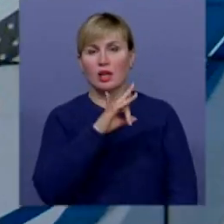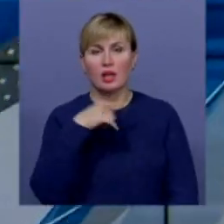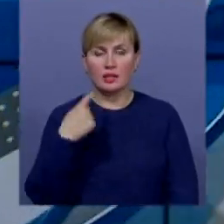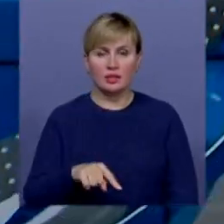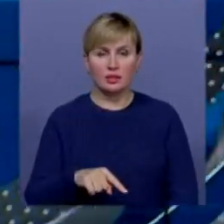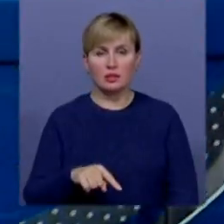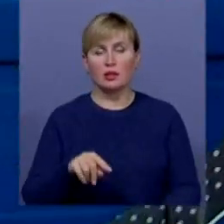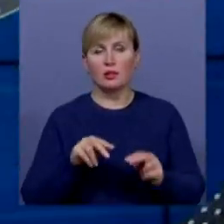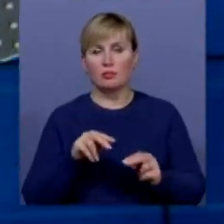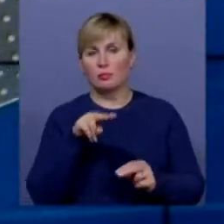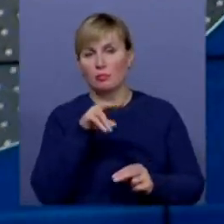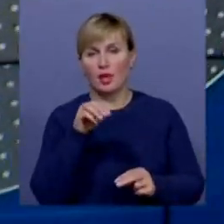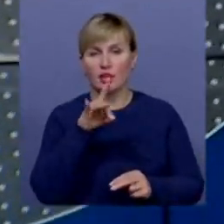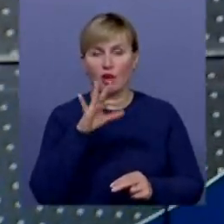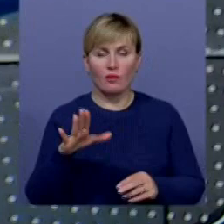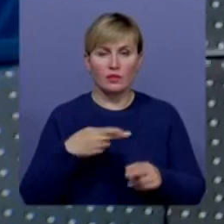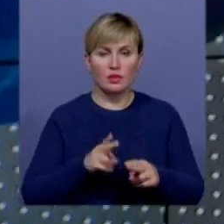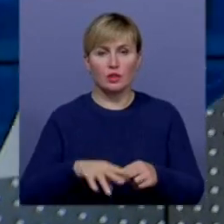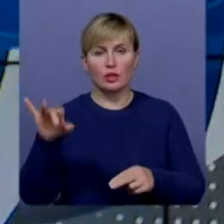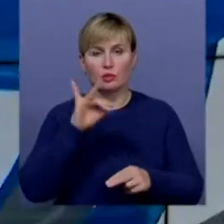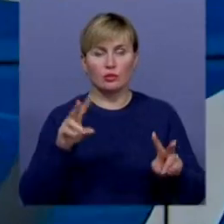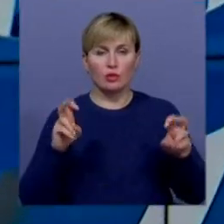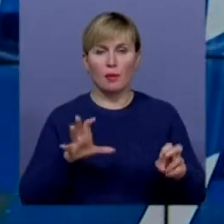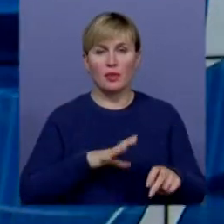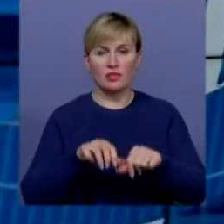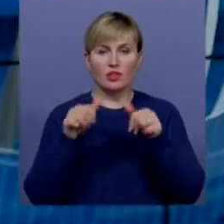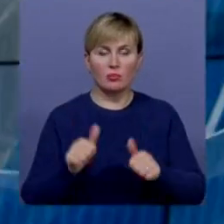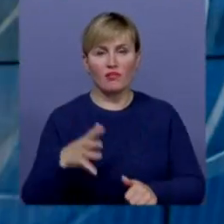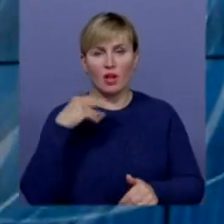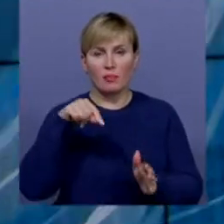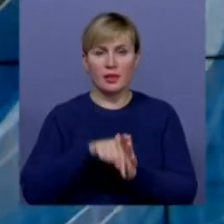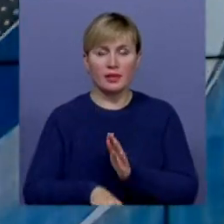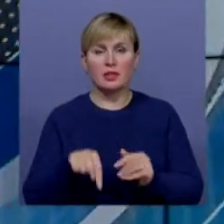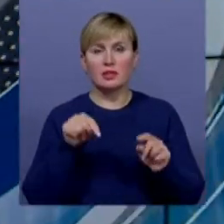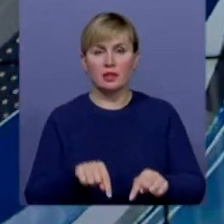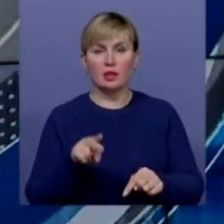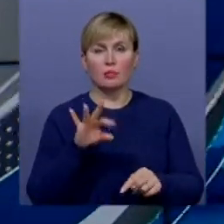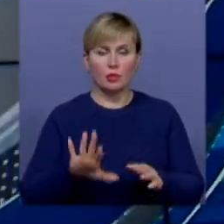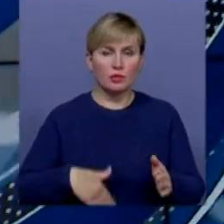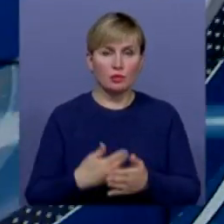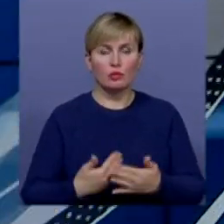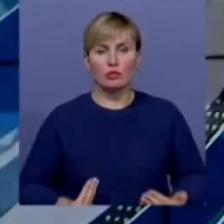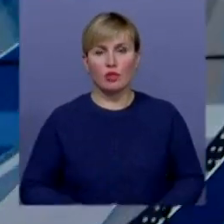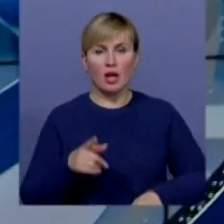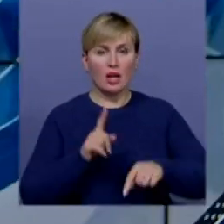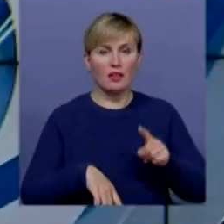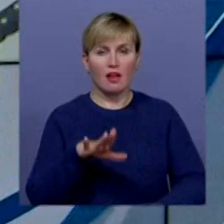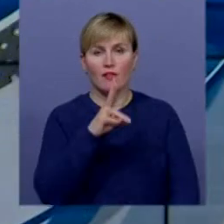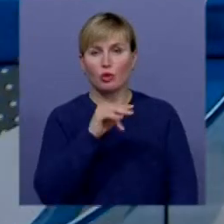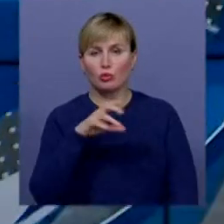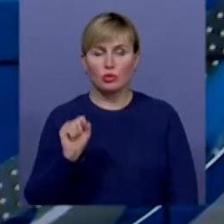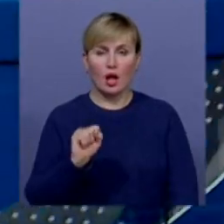но возглавляемая им легендарная панфиловская дивизия была сформирована в Алматы. Здесь по сей день живет его родная внучка